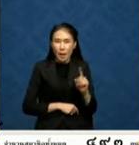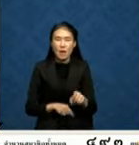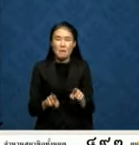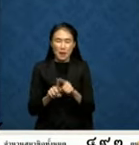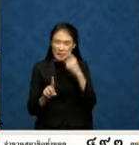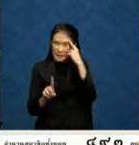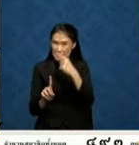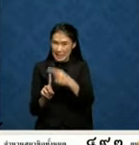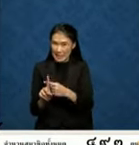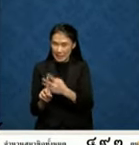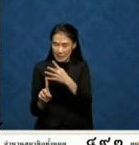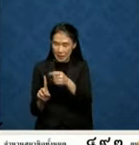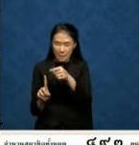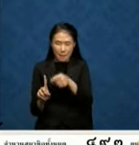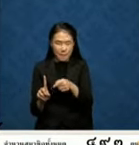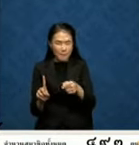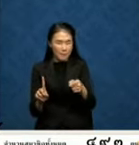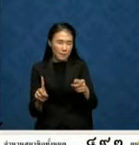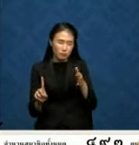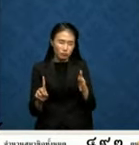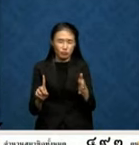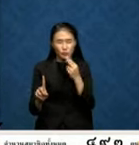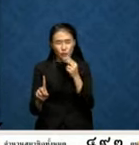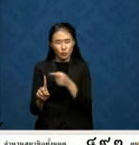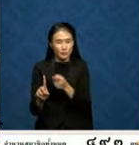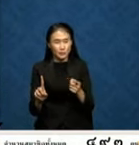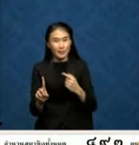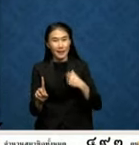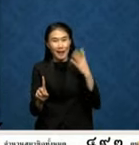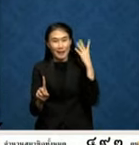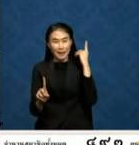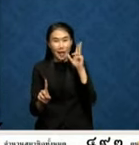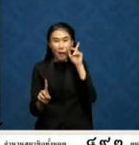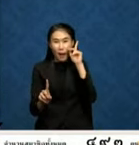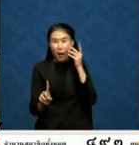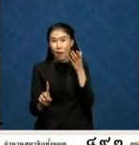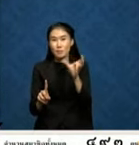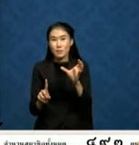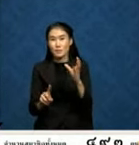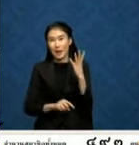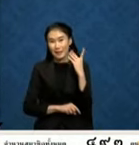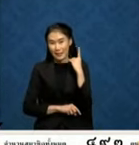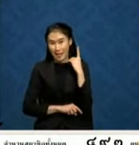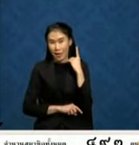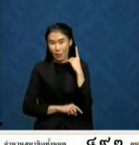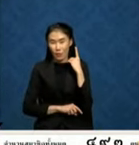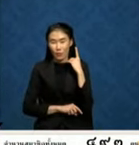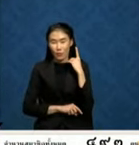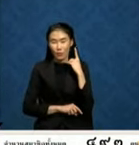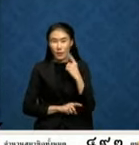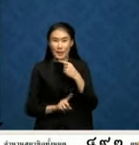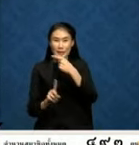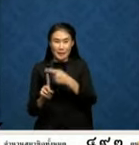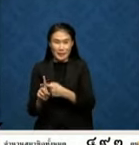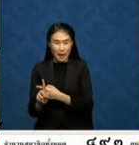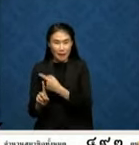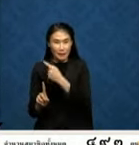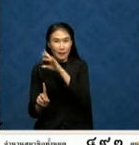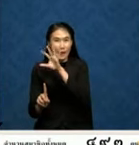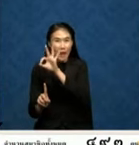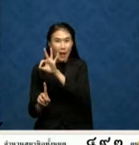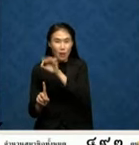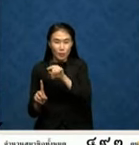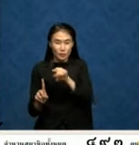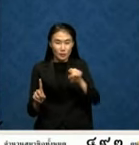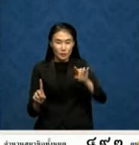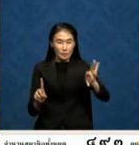รอบที่ได้มีโอกาสเพิ่งแถลงไปนะครับเมื่อรอบล่าสุดนะครับก็คื รอบตั้งแต่เดือนกันยายน